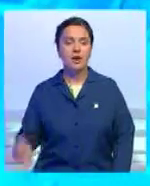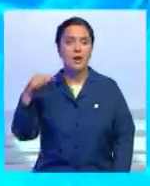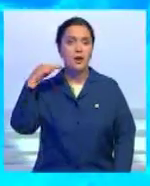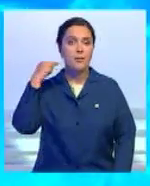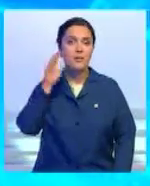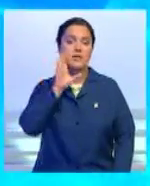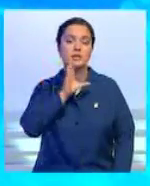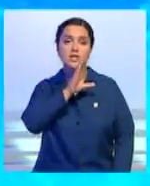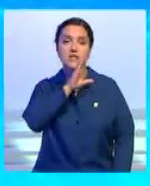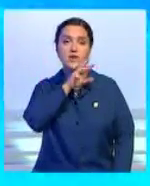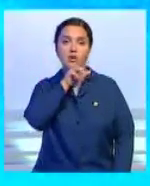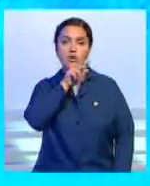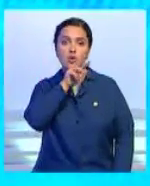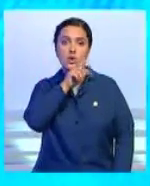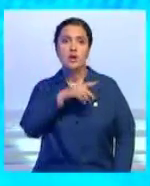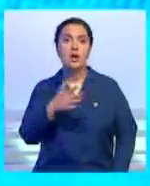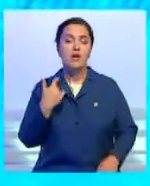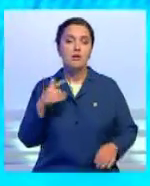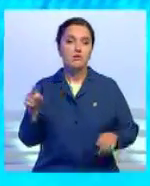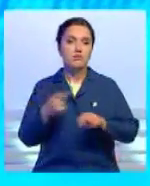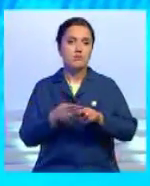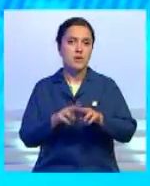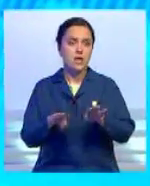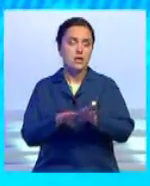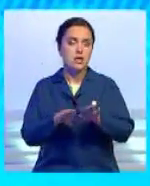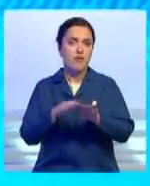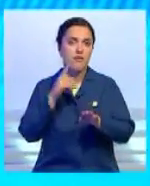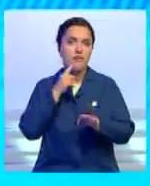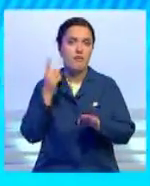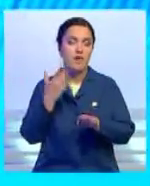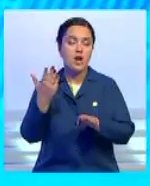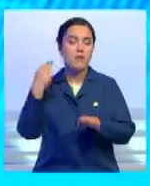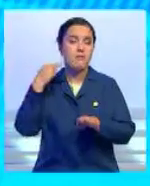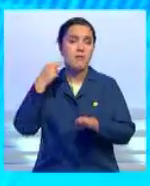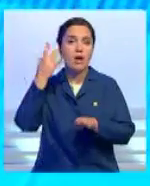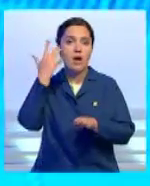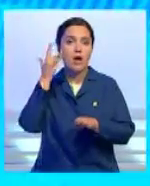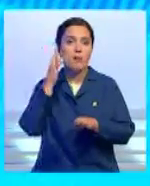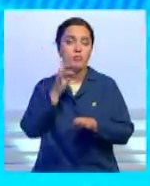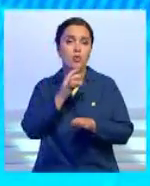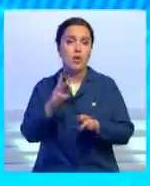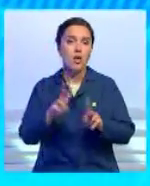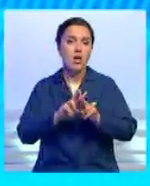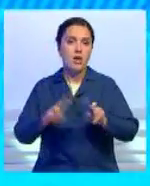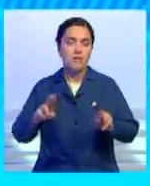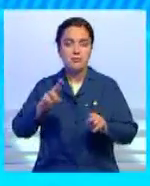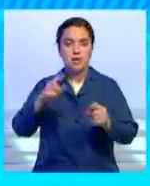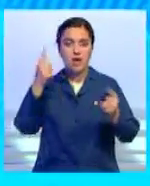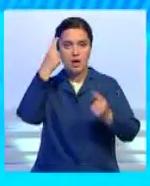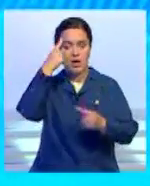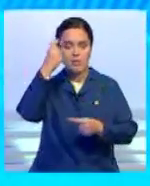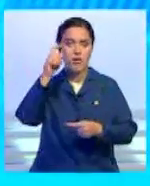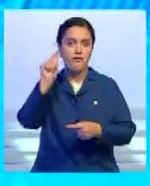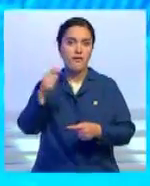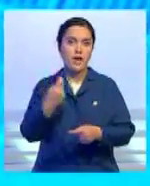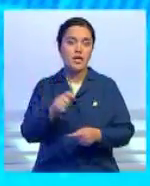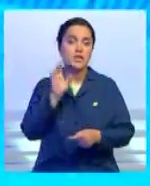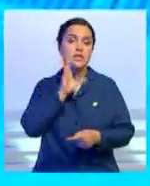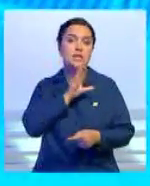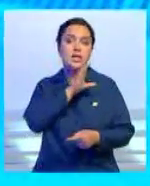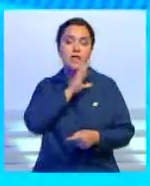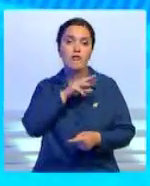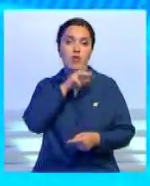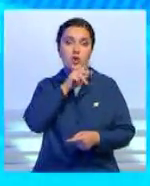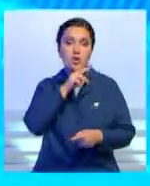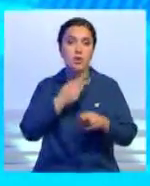Лидер КНДР Ким Чен Ын сравнила речь Дональда Трампа в ООН равносильно объявлению войны Северной Кореи. Об этом сообщает Рейтер со